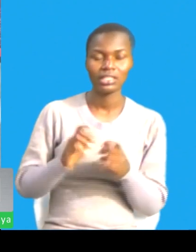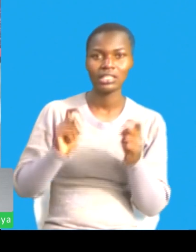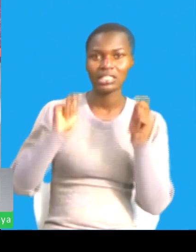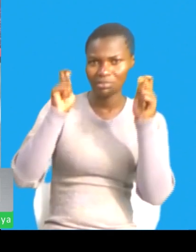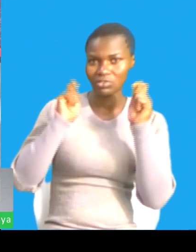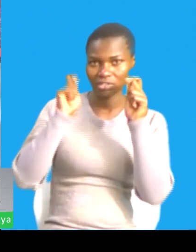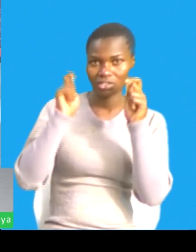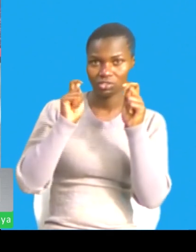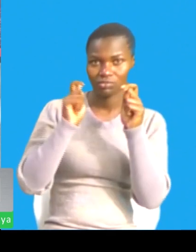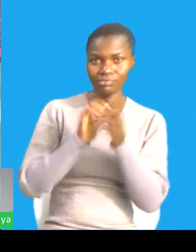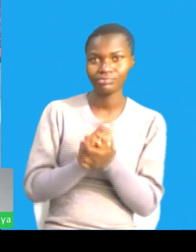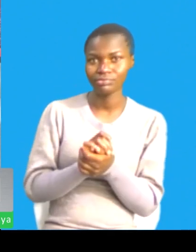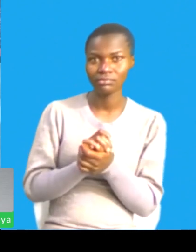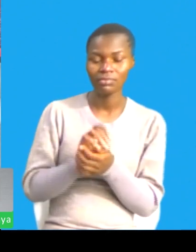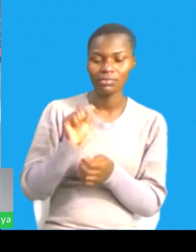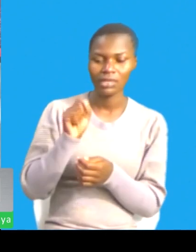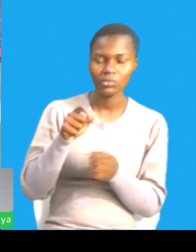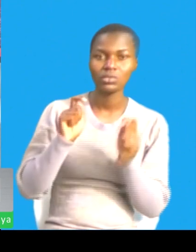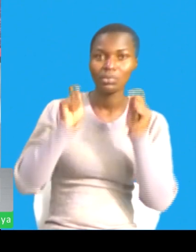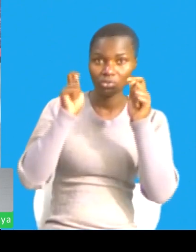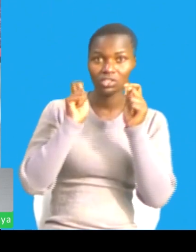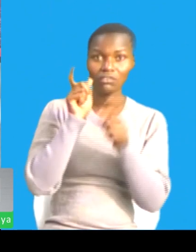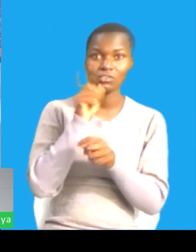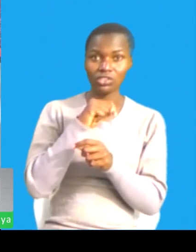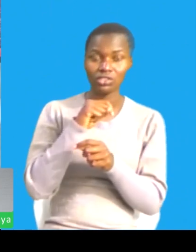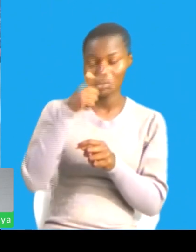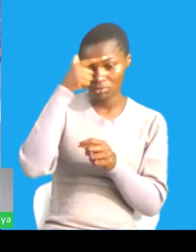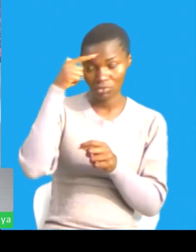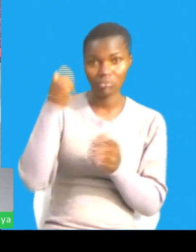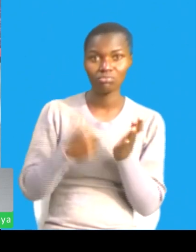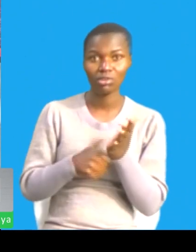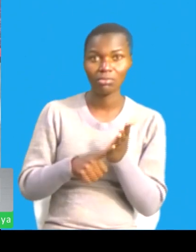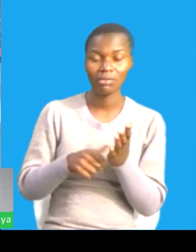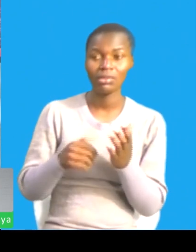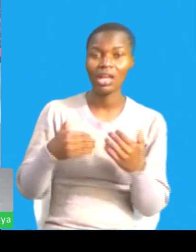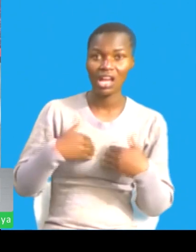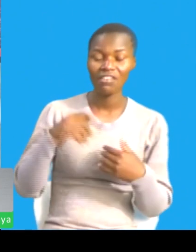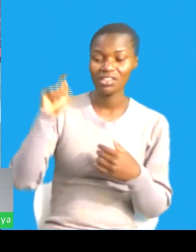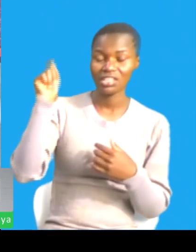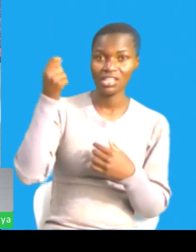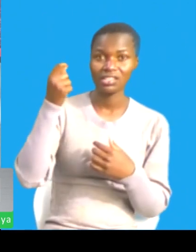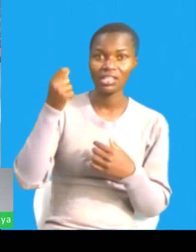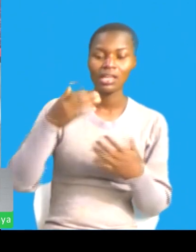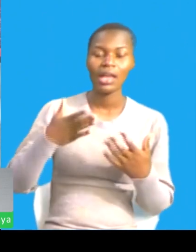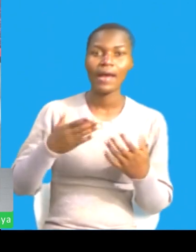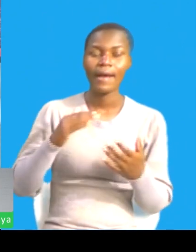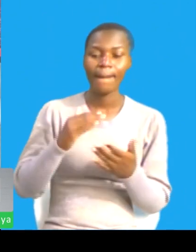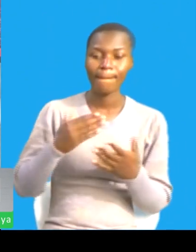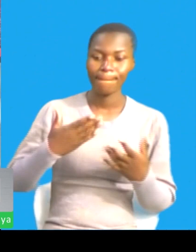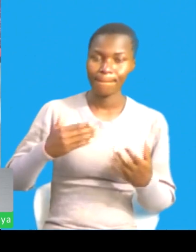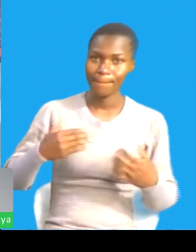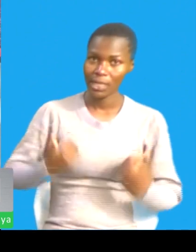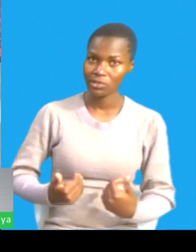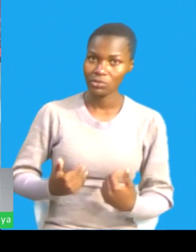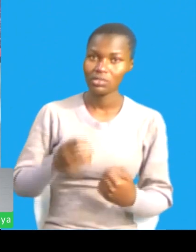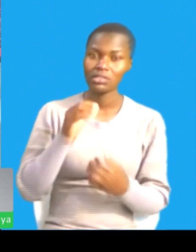Demos, yes, we did demos kwa sababu iko shida hii Kenya hii. Somebody needs to say something. Opposition are doing their